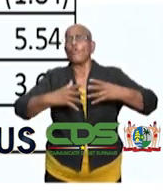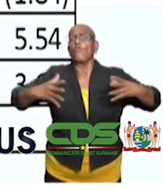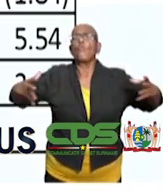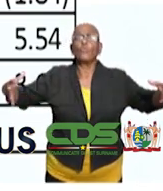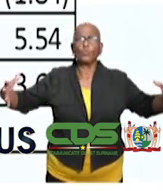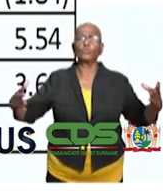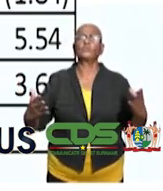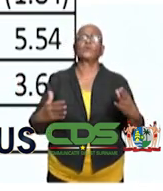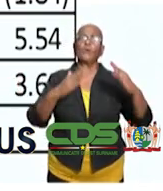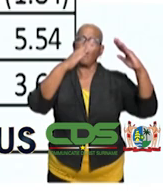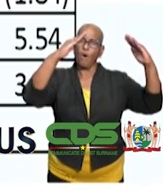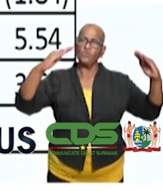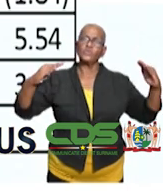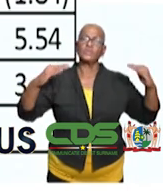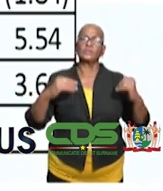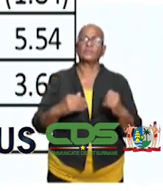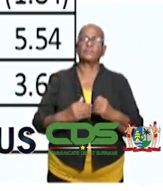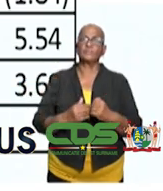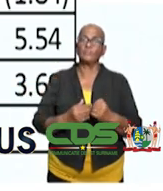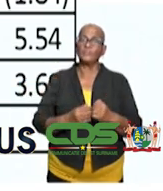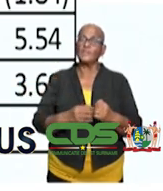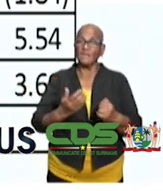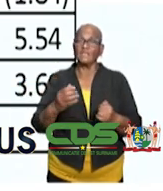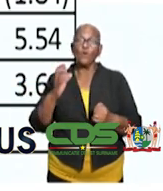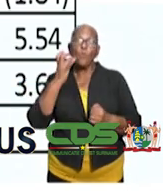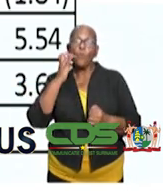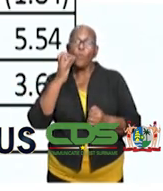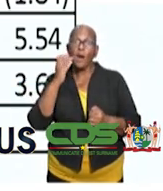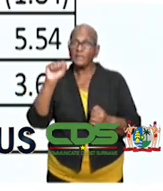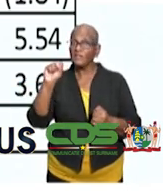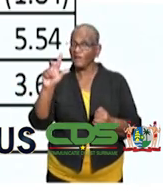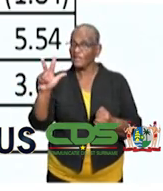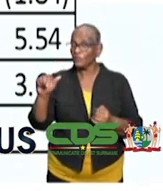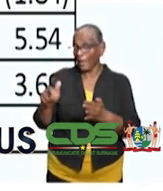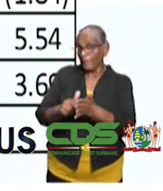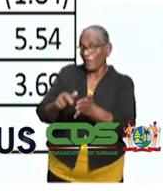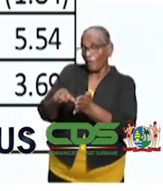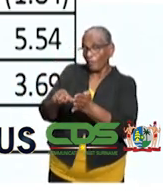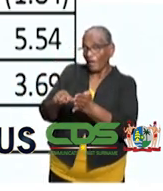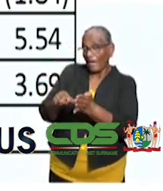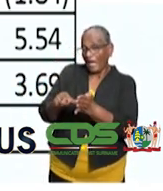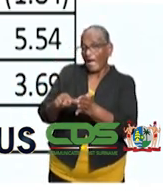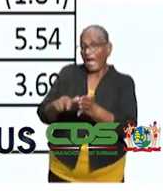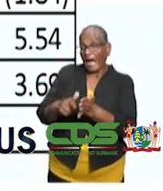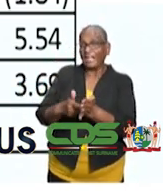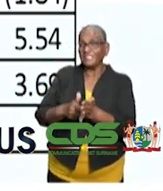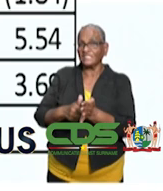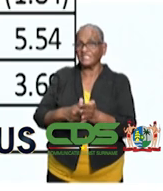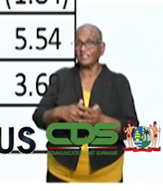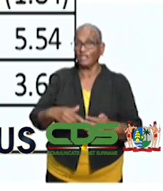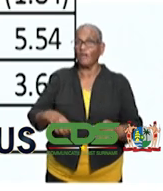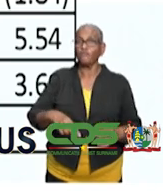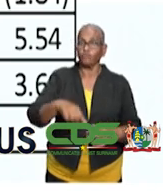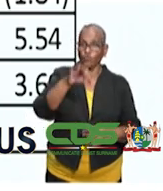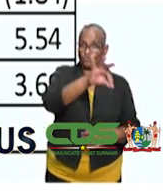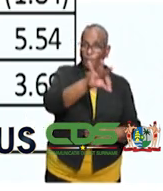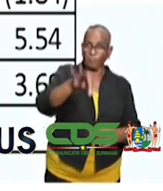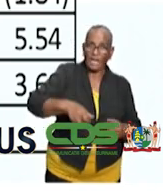bedrijven die het water van SWM gebruiken als grondstof voor hun eindproduct